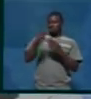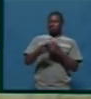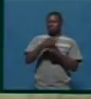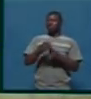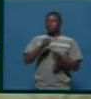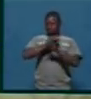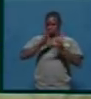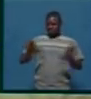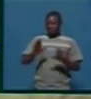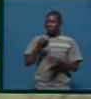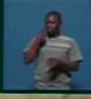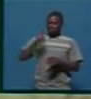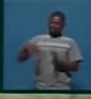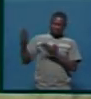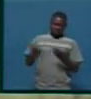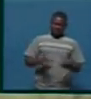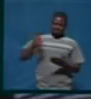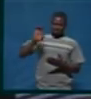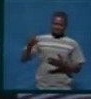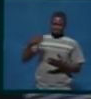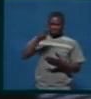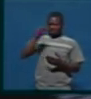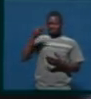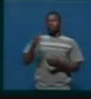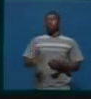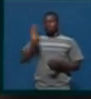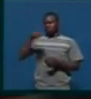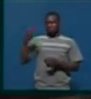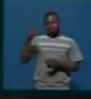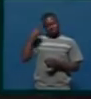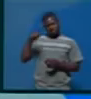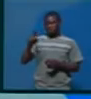CGM au Burkina Faso à condition qu'il soit de meilleure qualité.